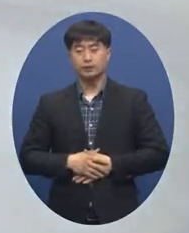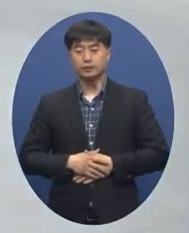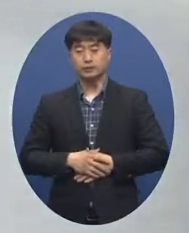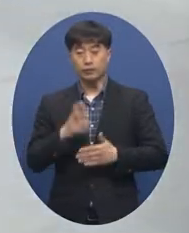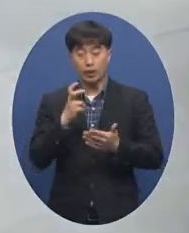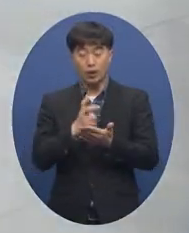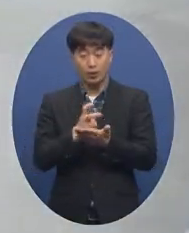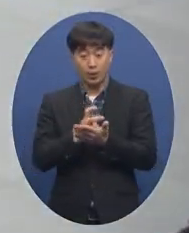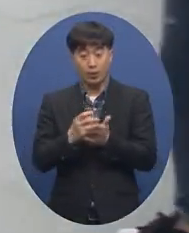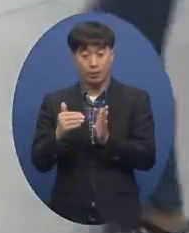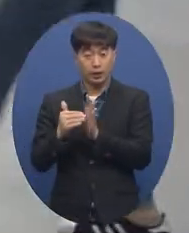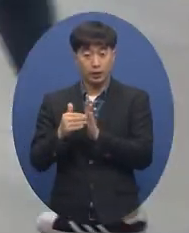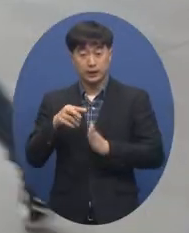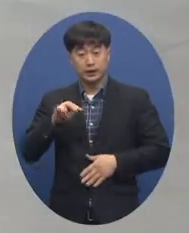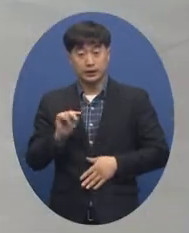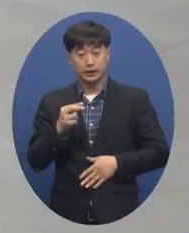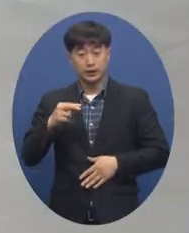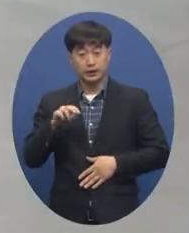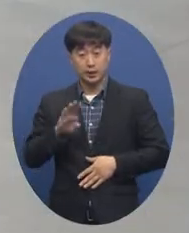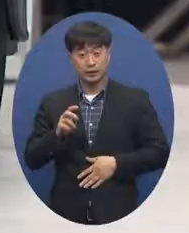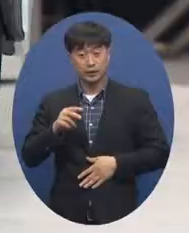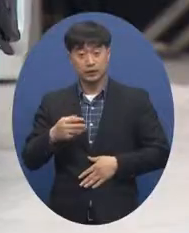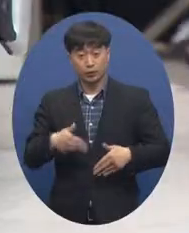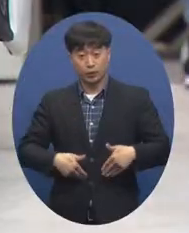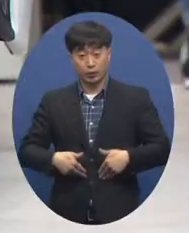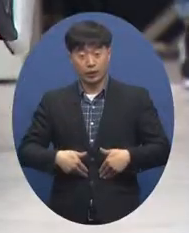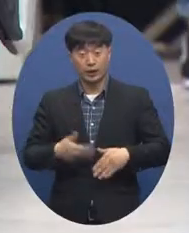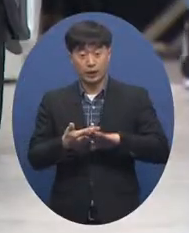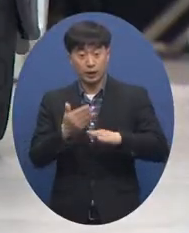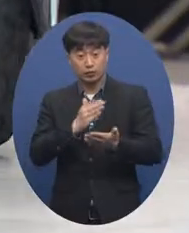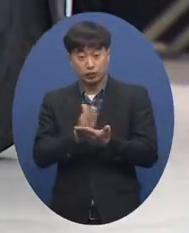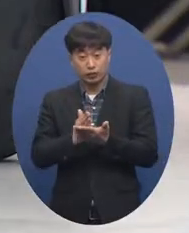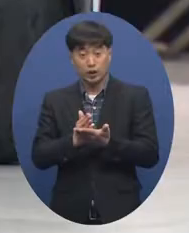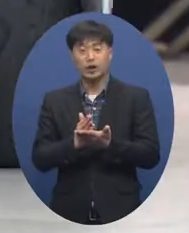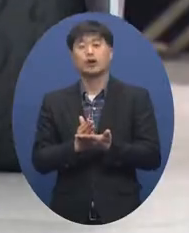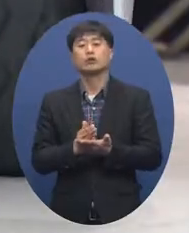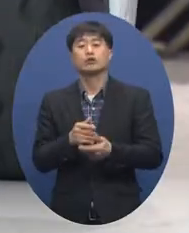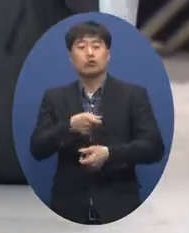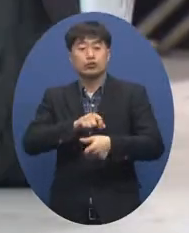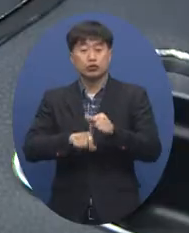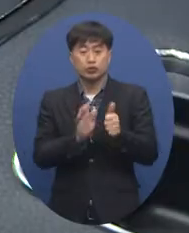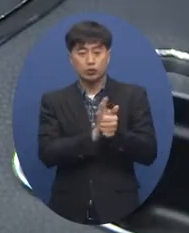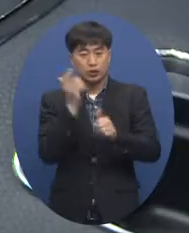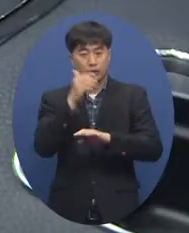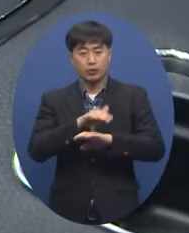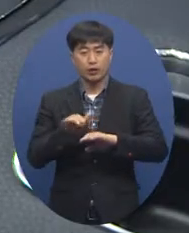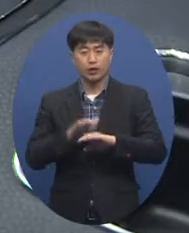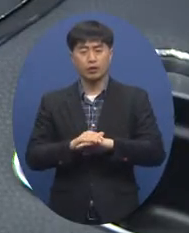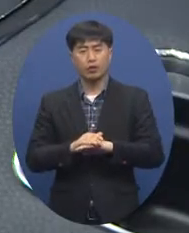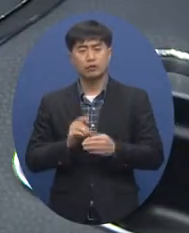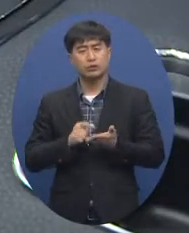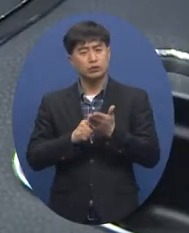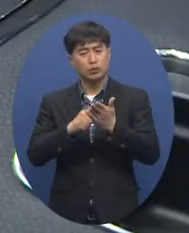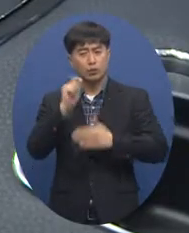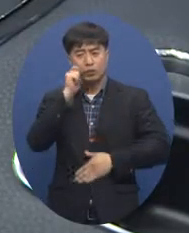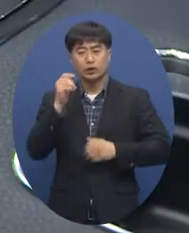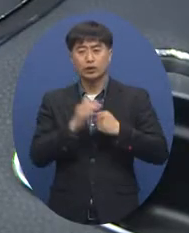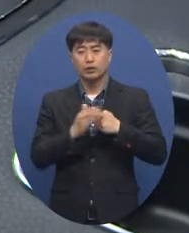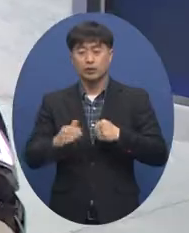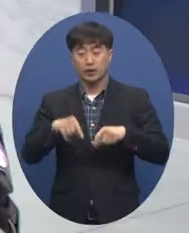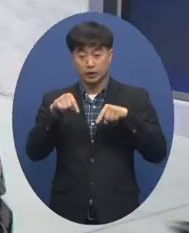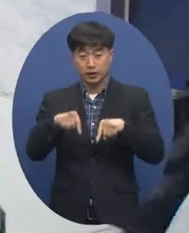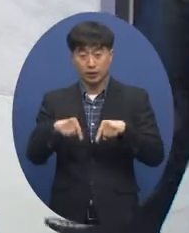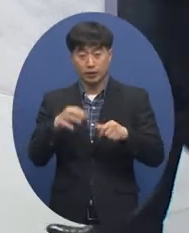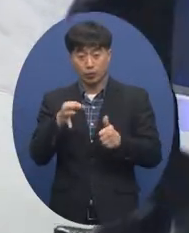규제 샌드박스가 필요한 또 다른 분야에 대해서도 적극 지원할 방침. 규제 샌드박스 신청 과정이 까다롭기 때문에